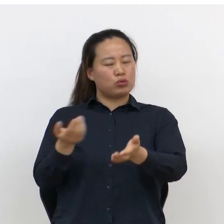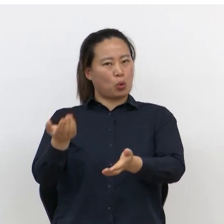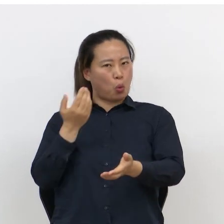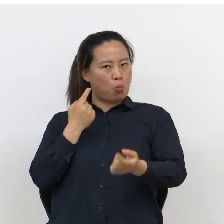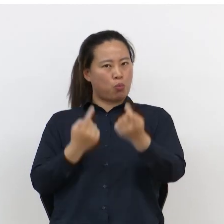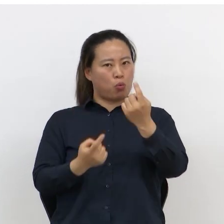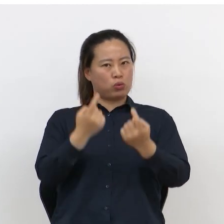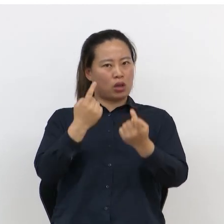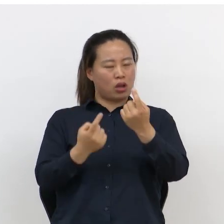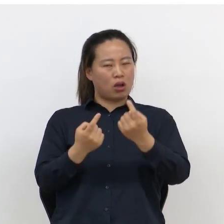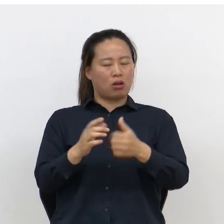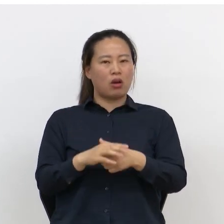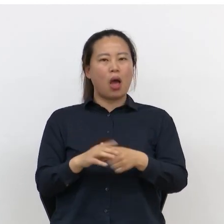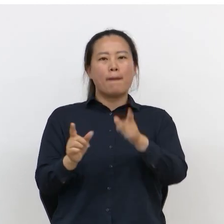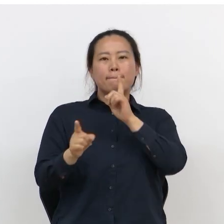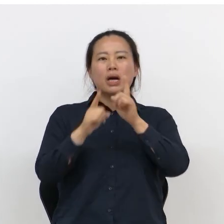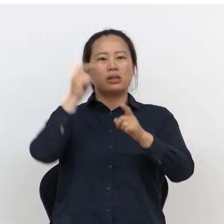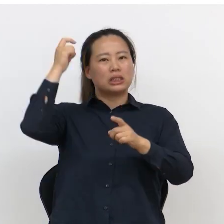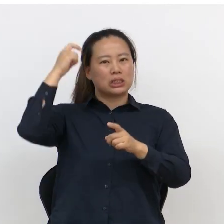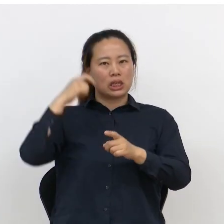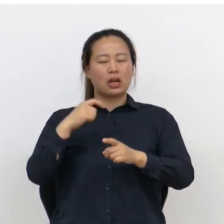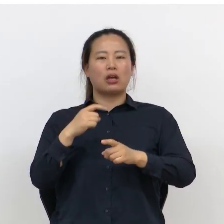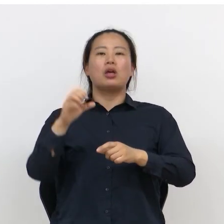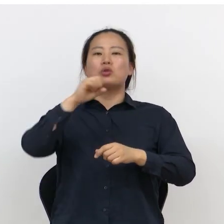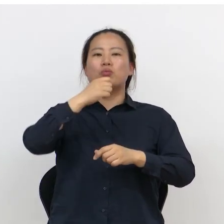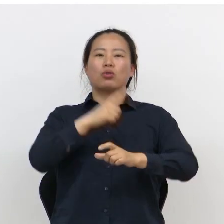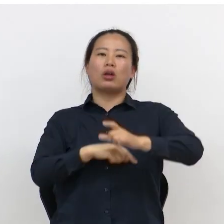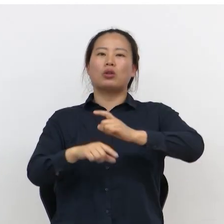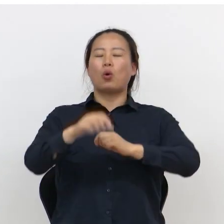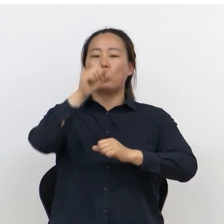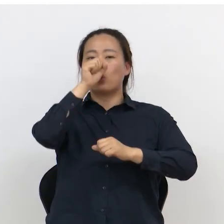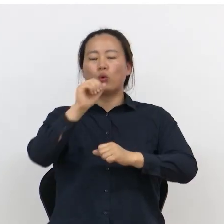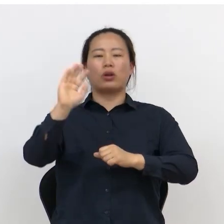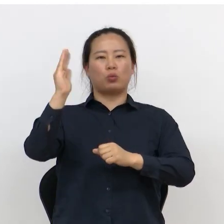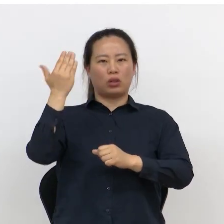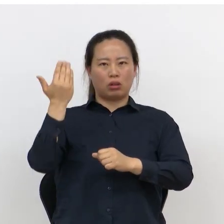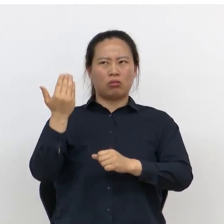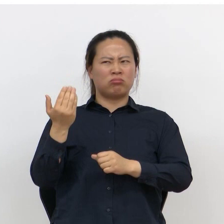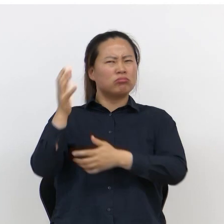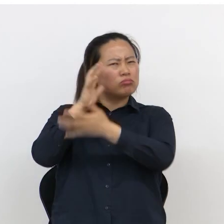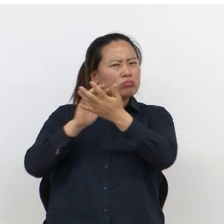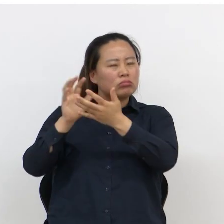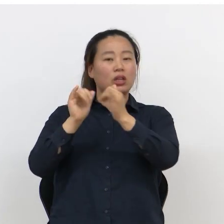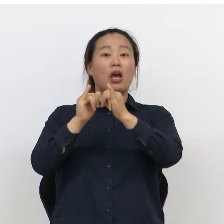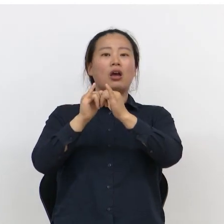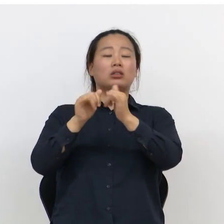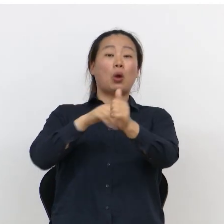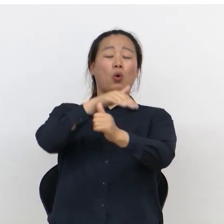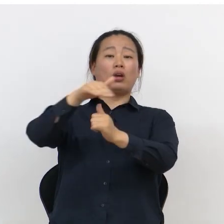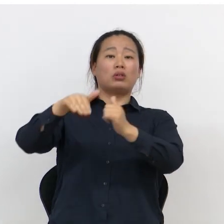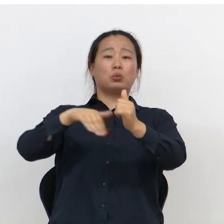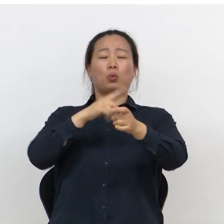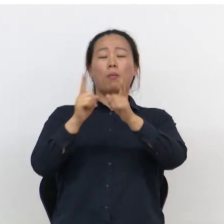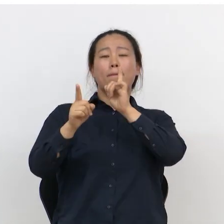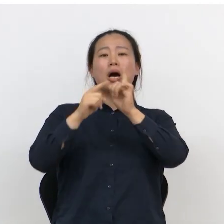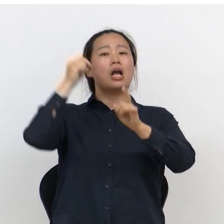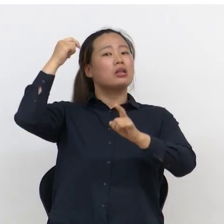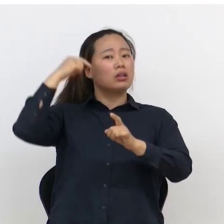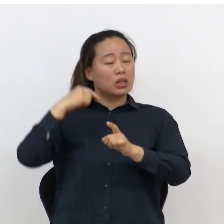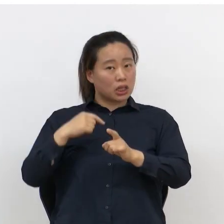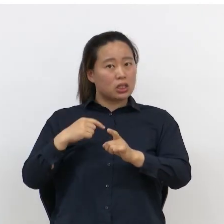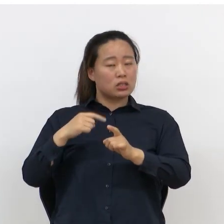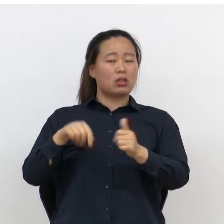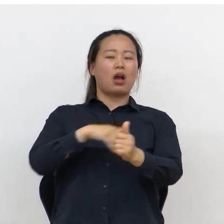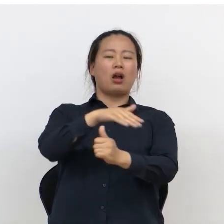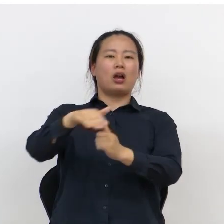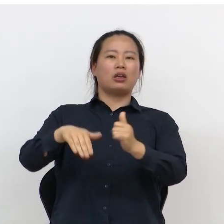이렇게 말지각 점수가 좋아졌다고 했고 시끄러운 데서도 역시 수술 전보다 수술 뒤에 말지각 점수가 이렇게 쭉쭉